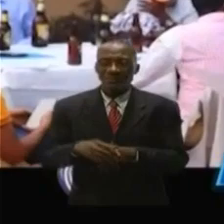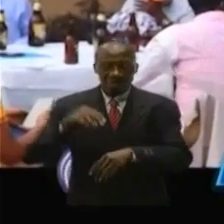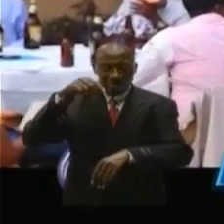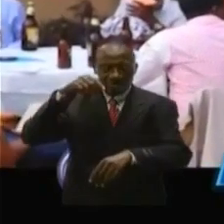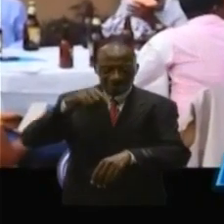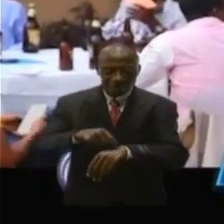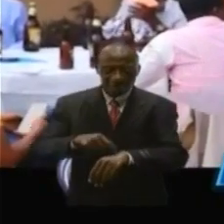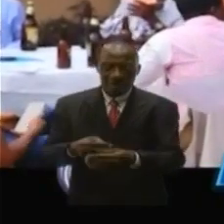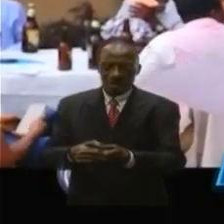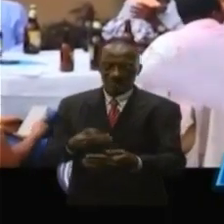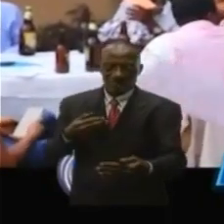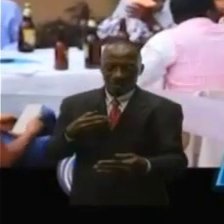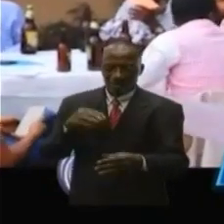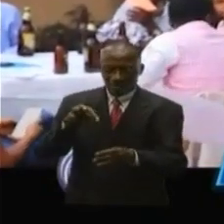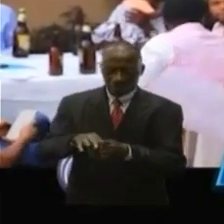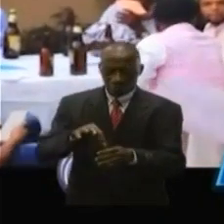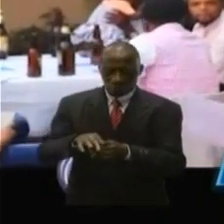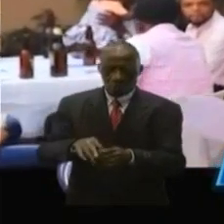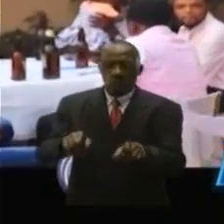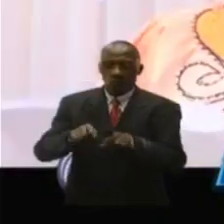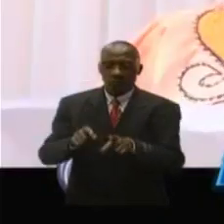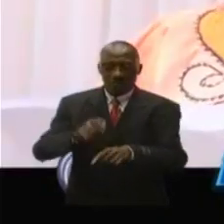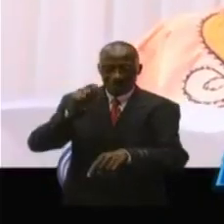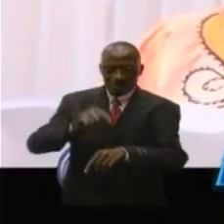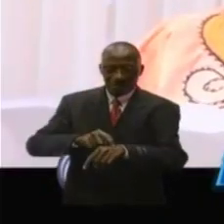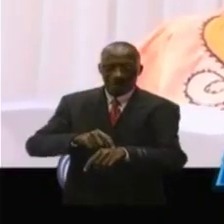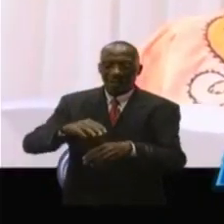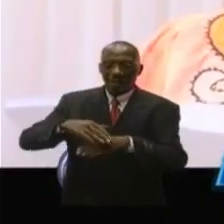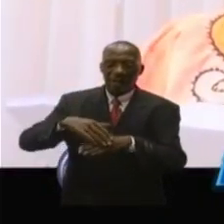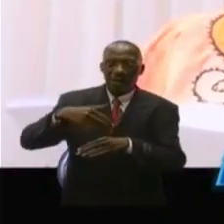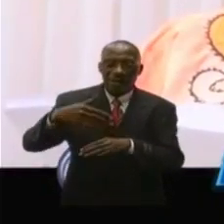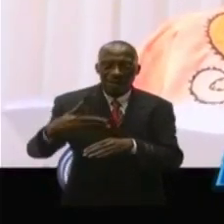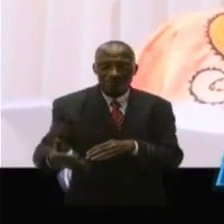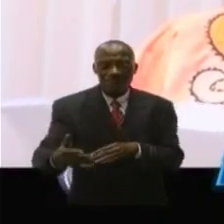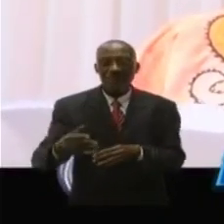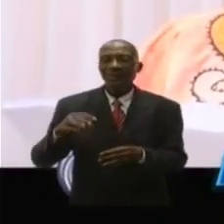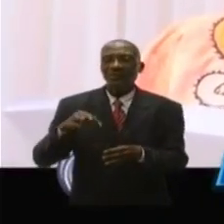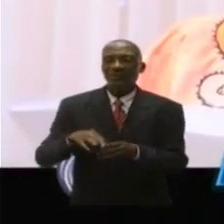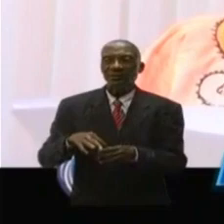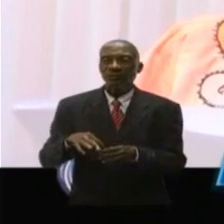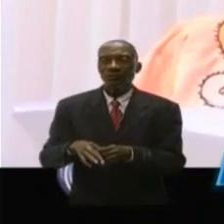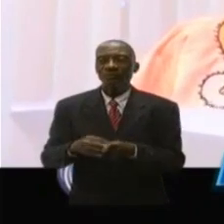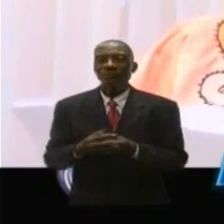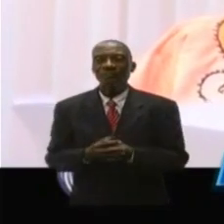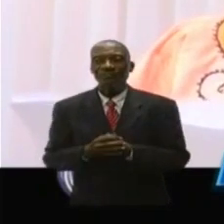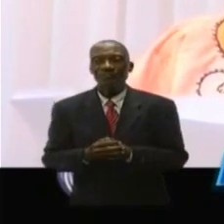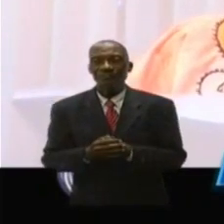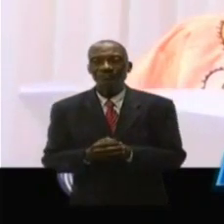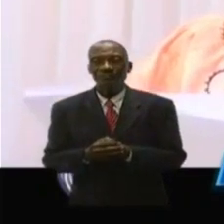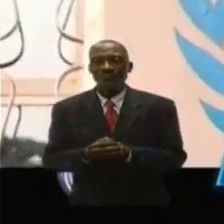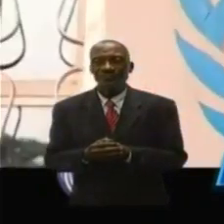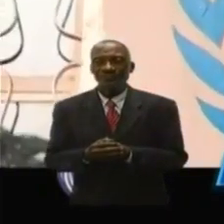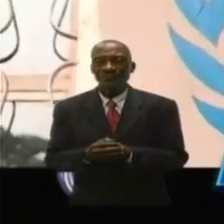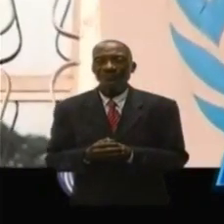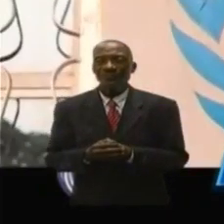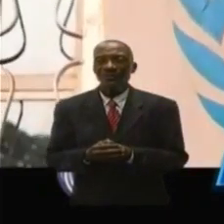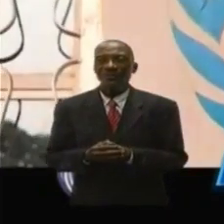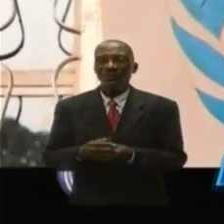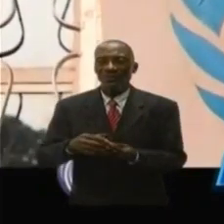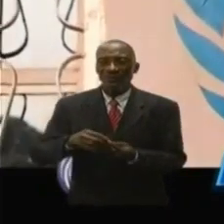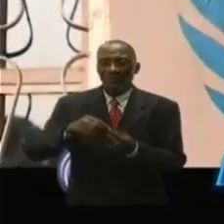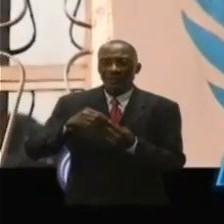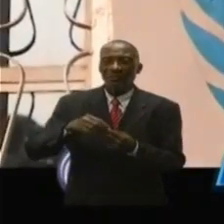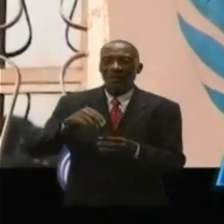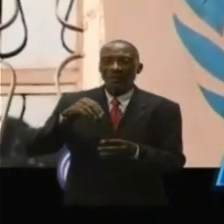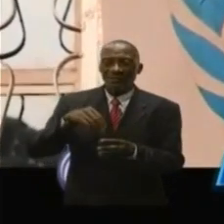et électorale. Les taux des enfants touchés par la malnutrition dans les territoires de Tshikapa et